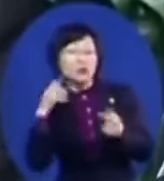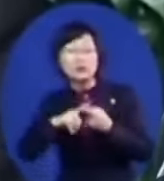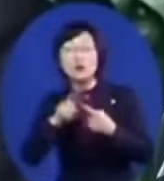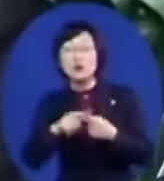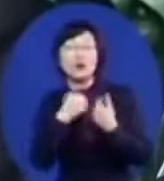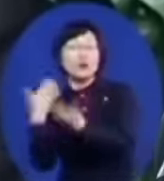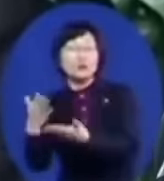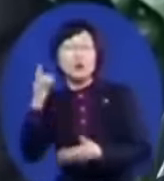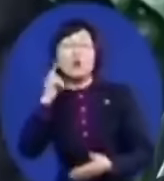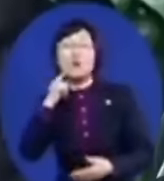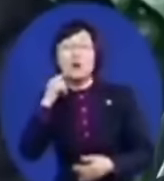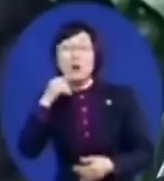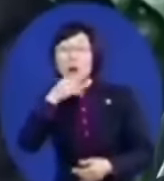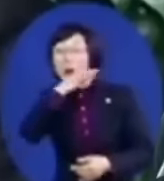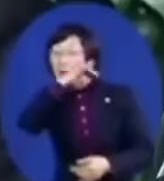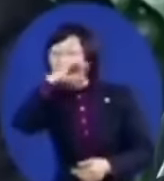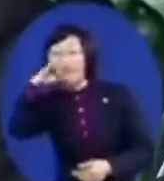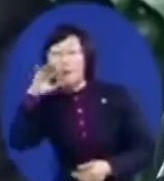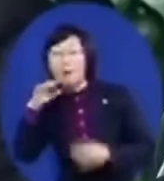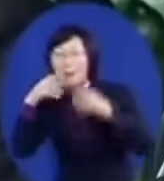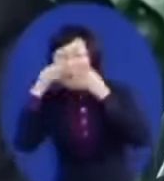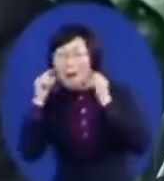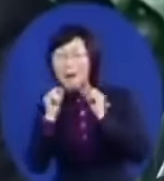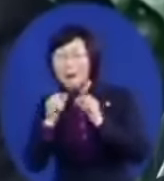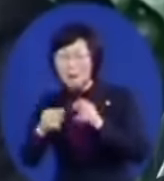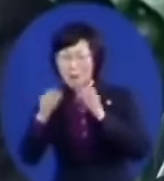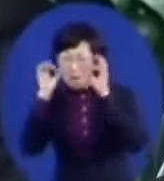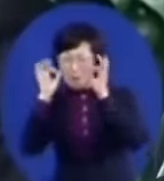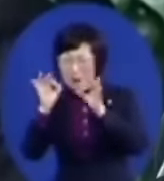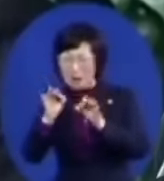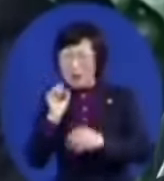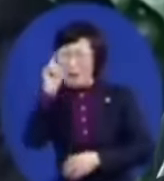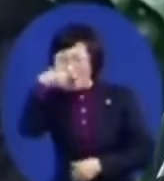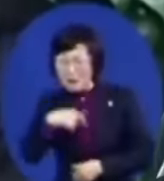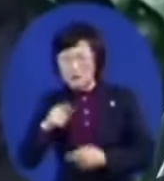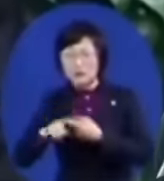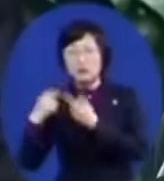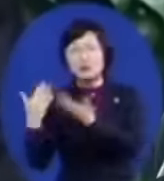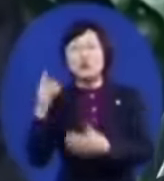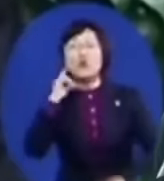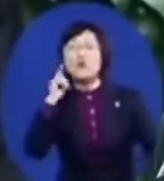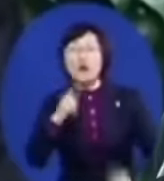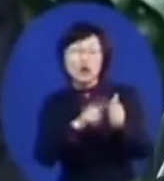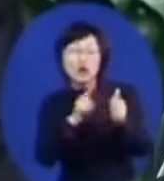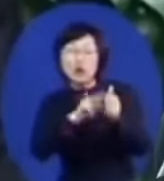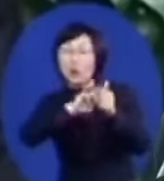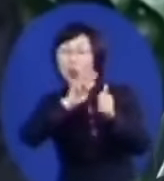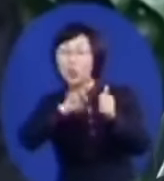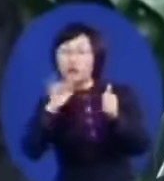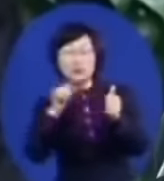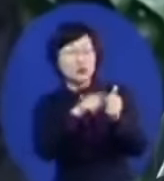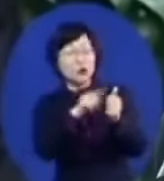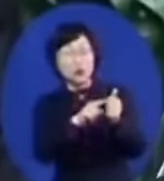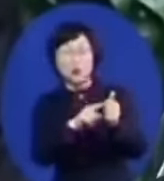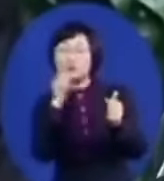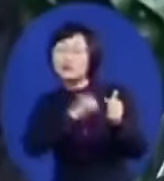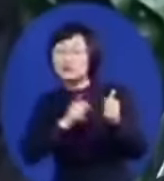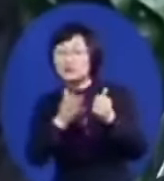저렇게 길게 기르고 추잡하게 다닙니까? 아, 당신 같은 이발사가 우리 시카고에